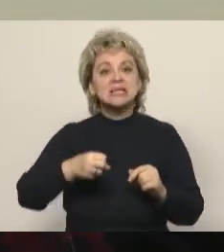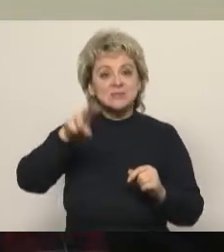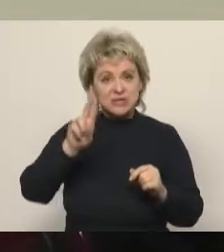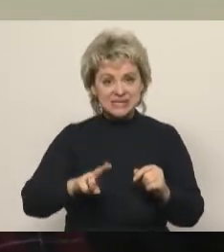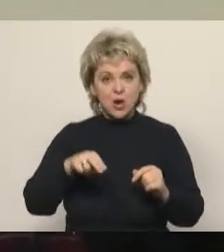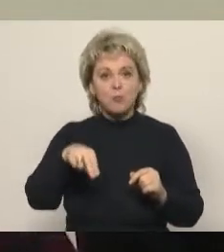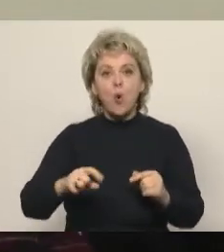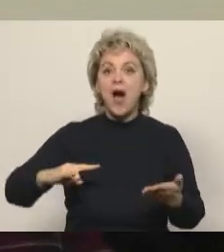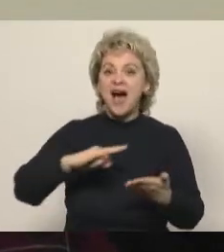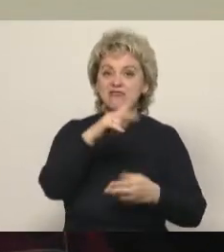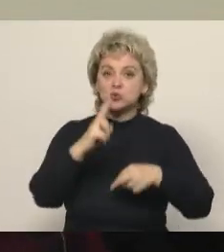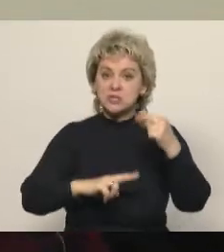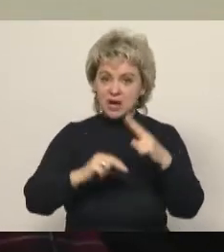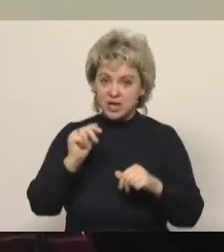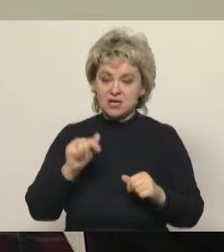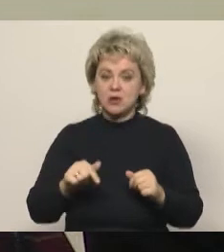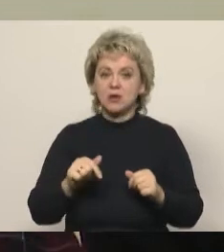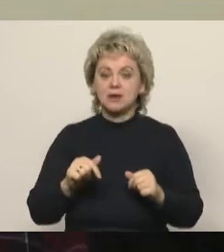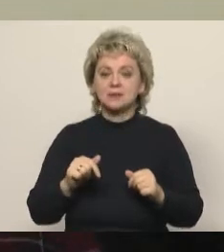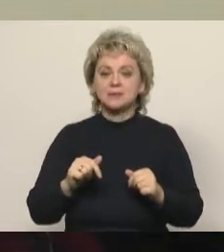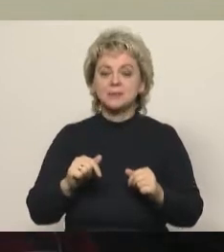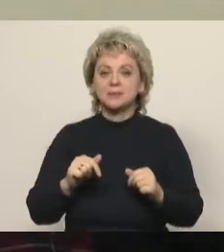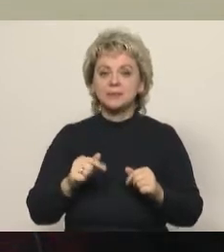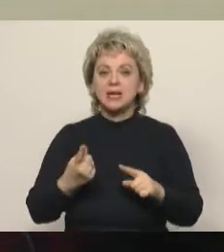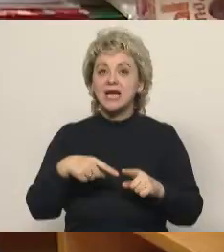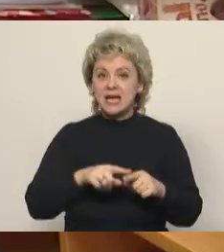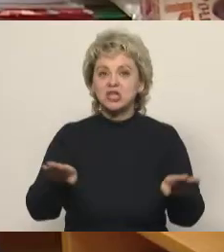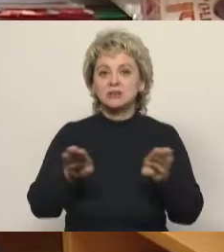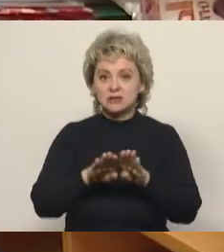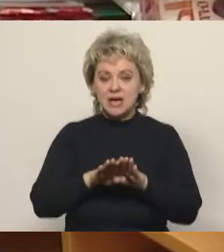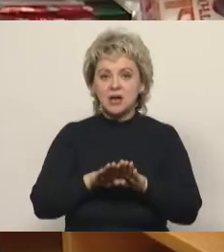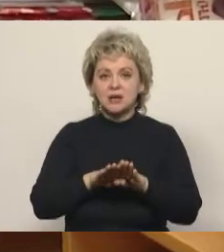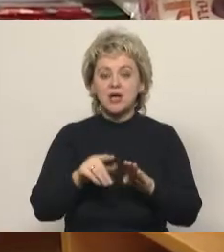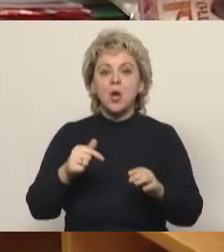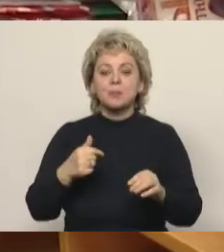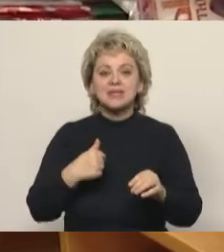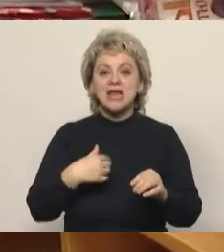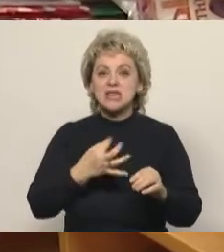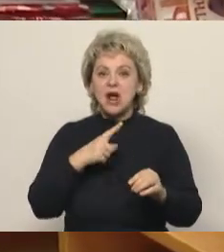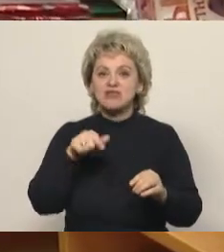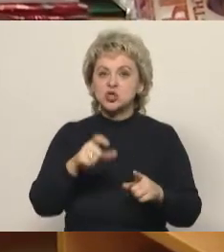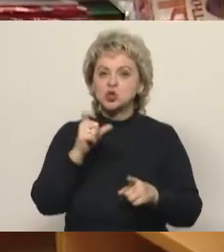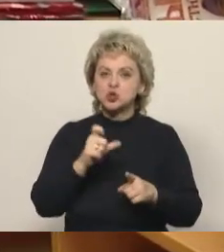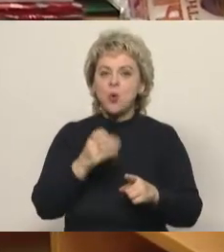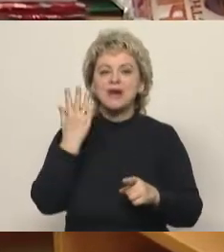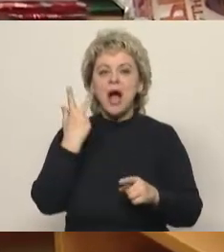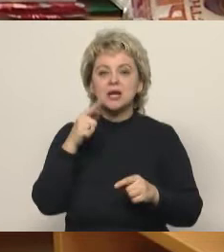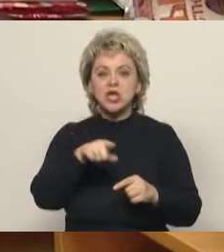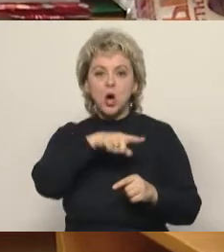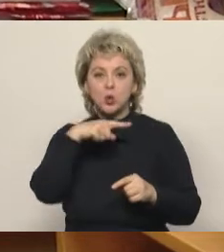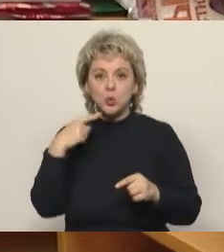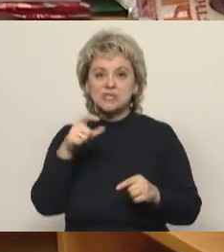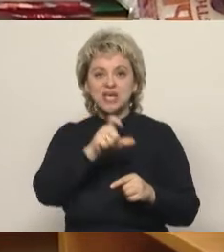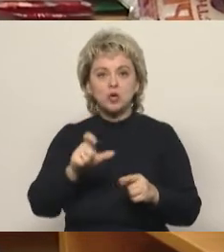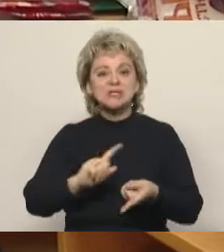инженер-специалист по авиастроению. Это так. Нравится мне слов, когда русские